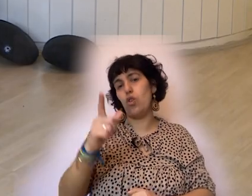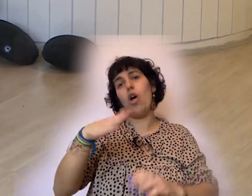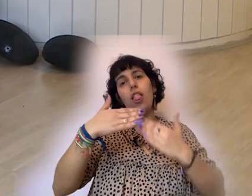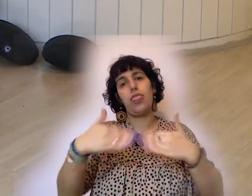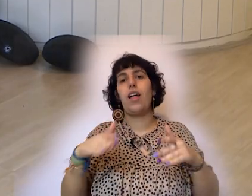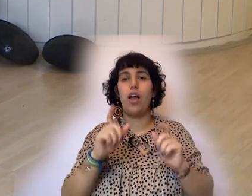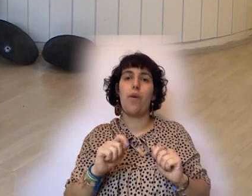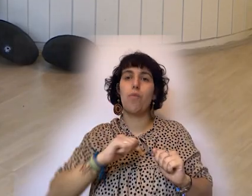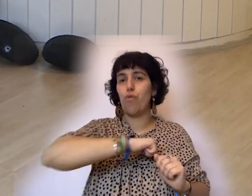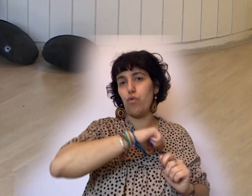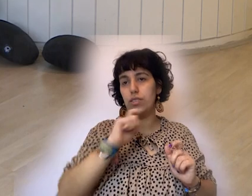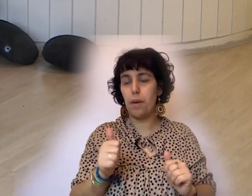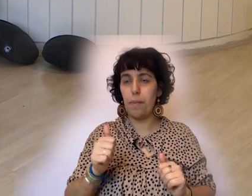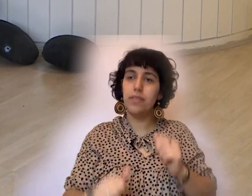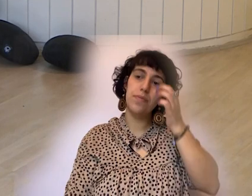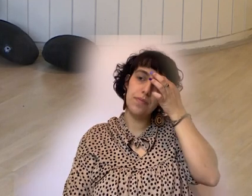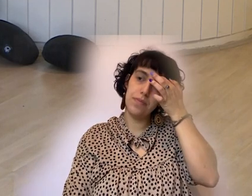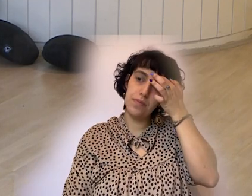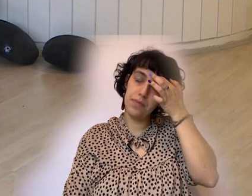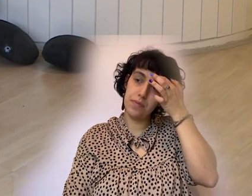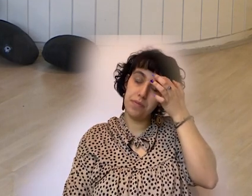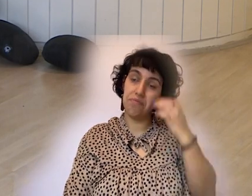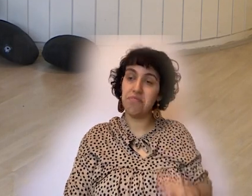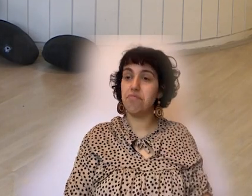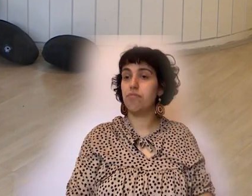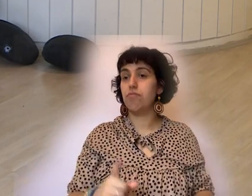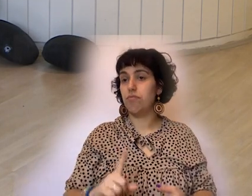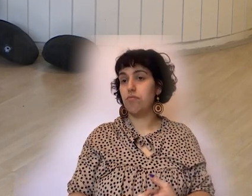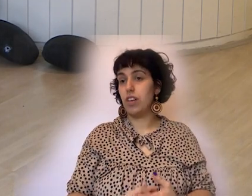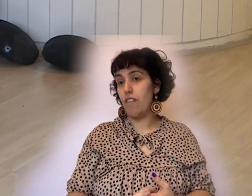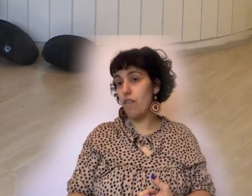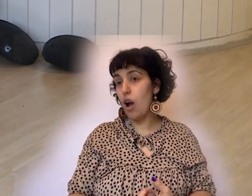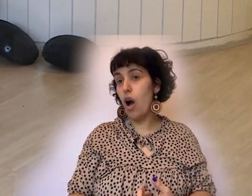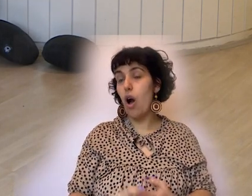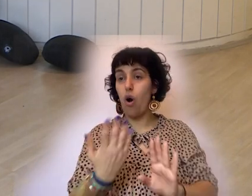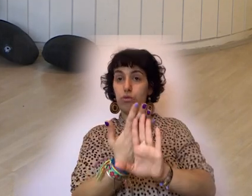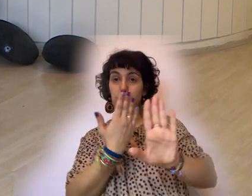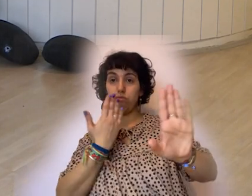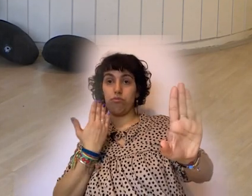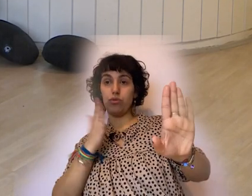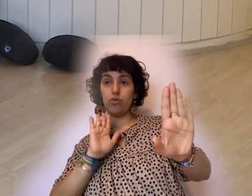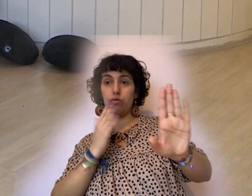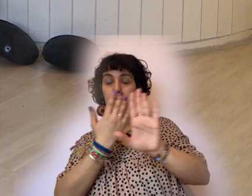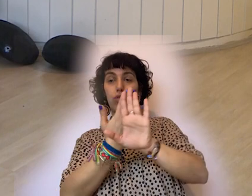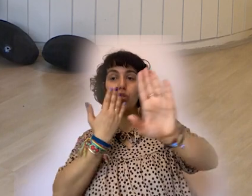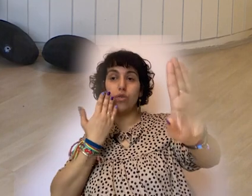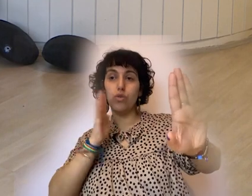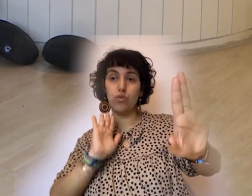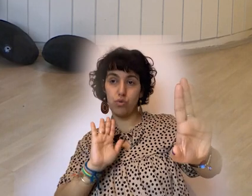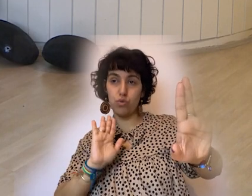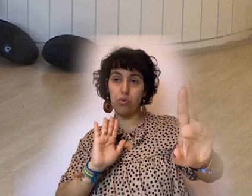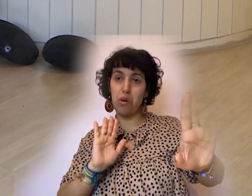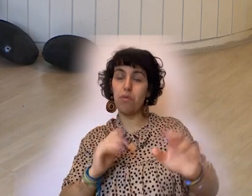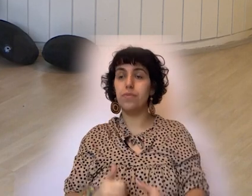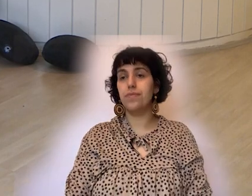hiç buralarda değilsiniz bu düz vuruş ve dirsek vuruşları erlerine arkanda biri var Olduğunu hayal edin ya da hiç beklemediğiniz bir anda çatla